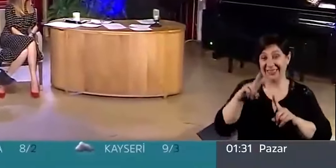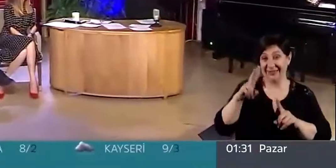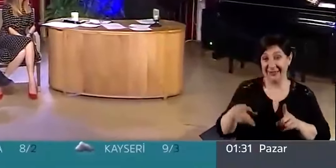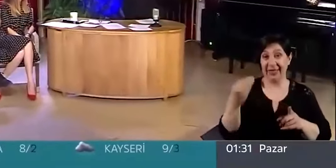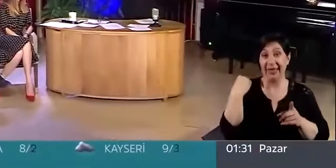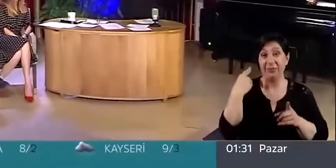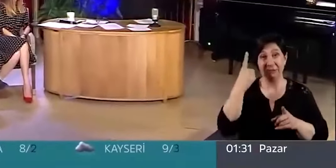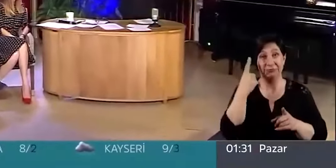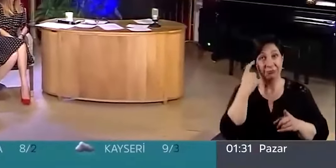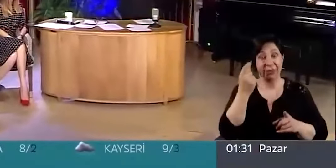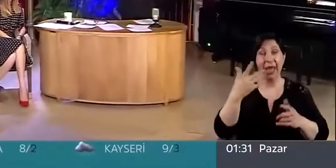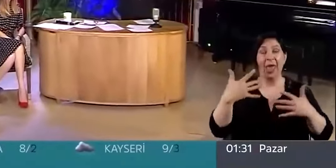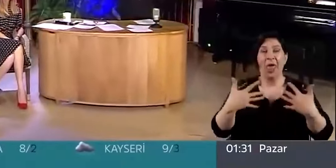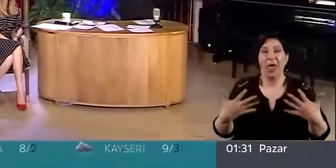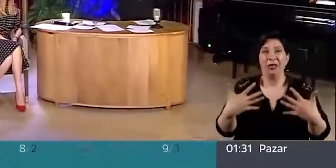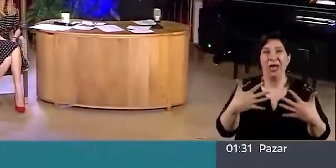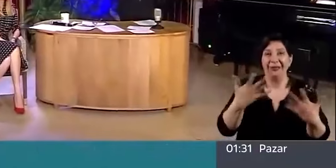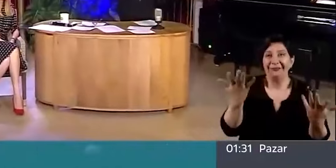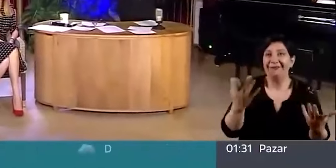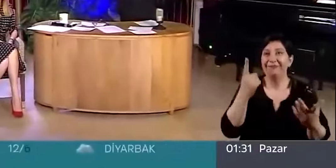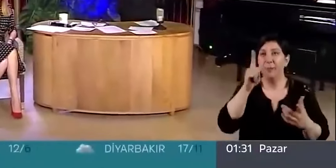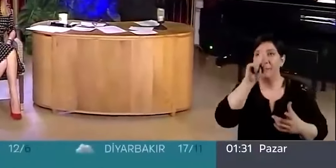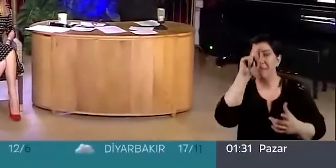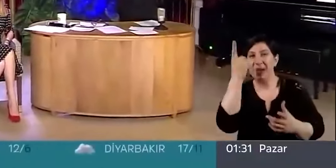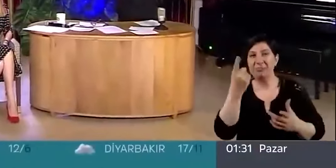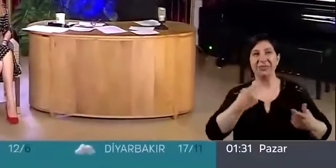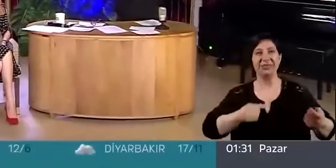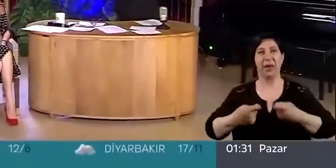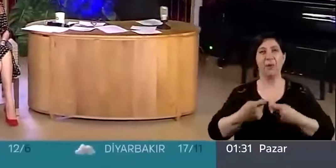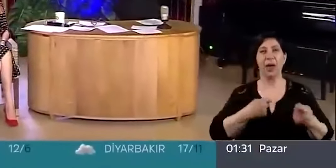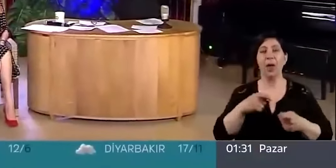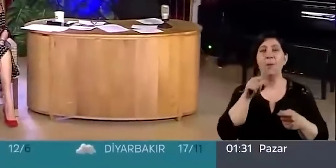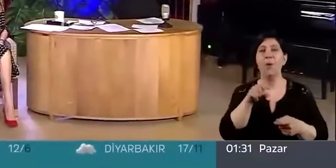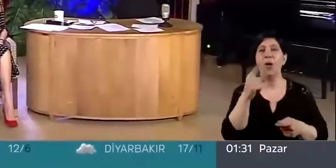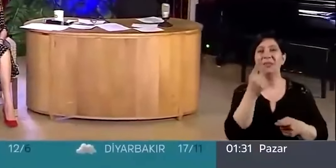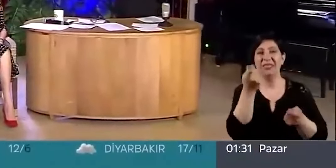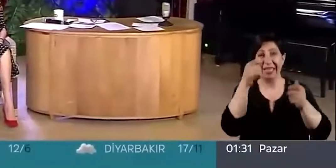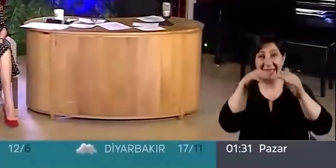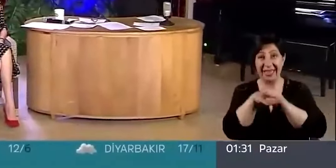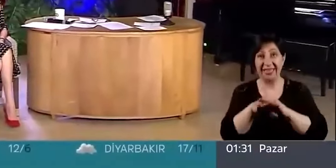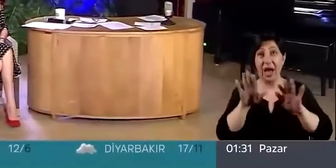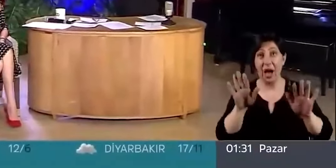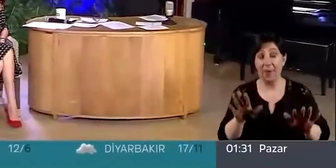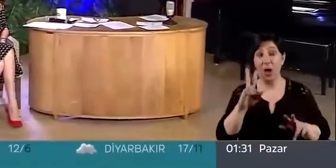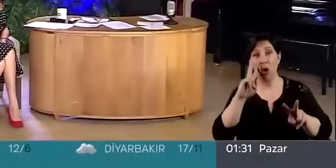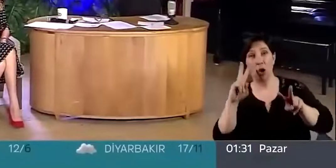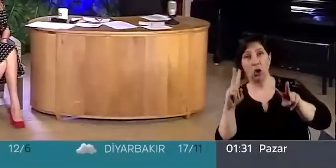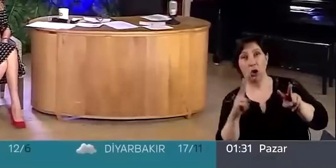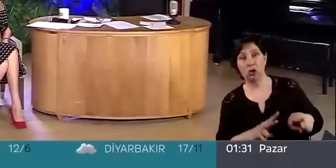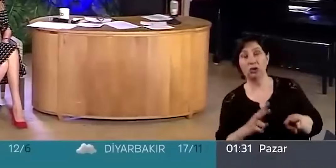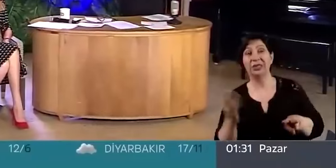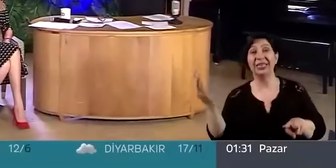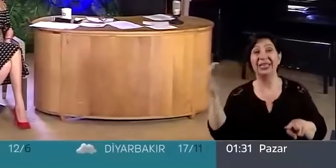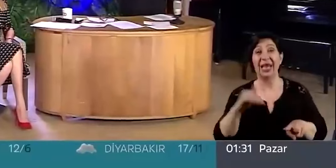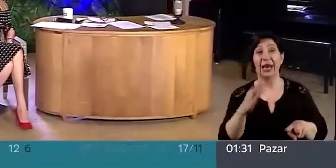yeni bir girişim, heyecanlı bir girişim, bir bağımsız sermaye. Böyle bir işe girdi ama görüyoruz ki